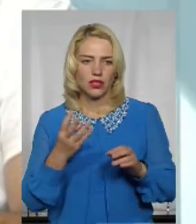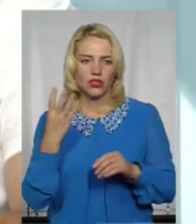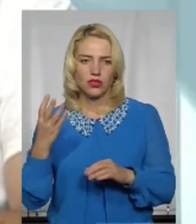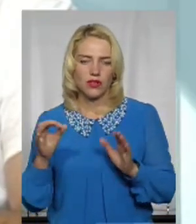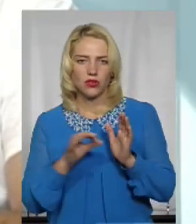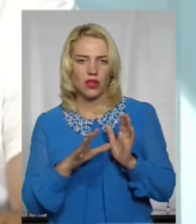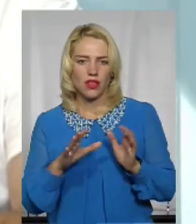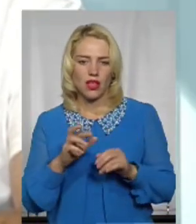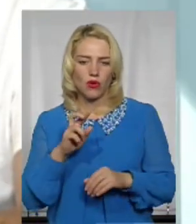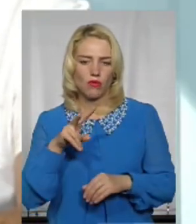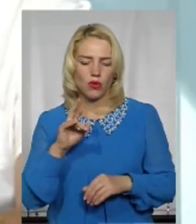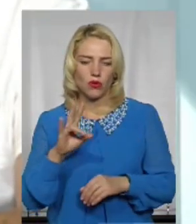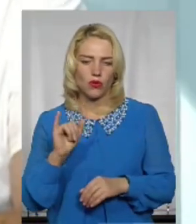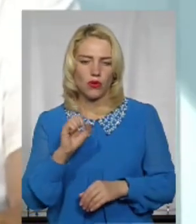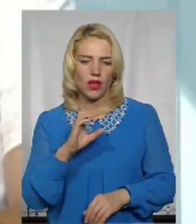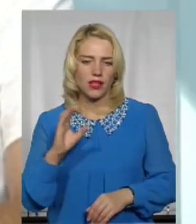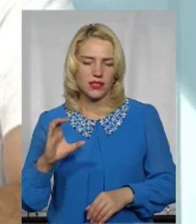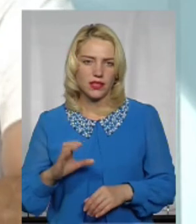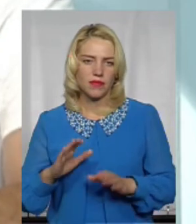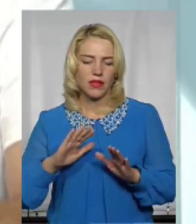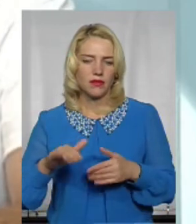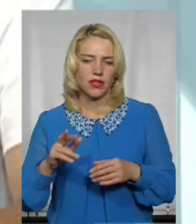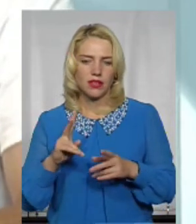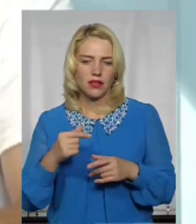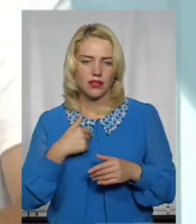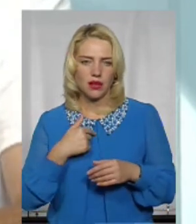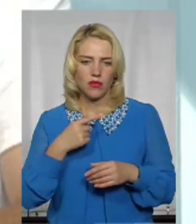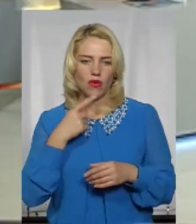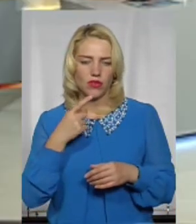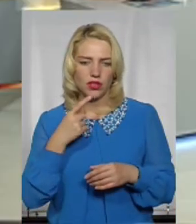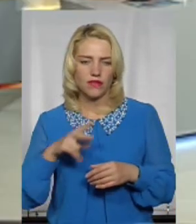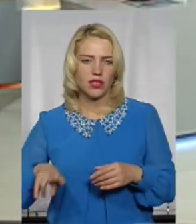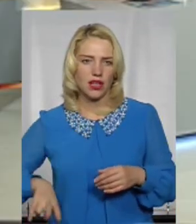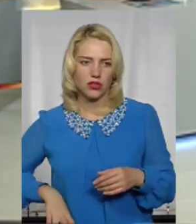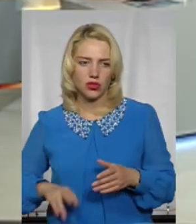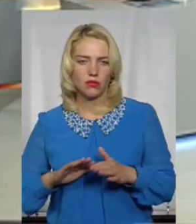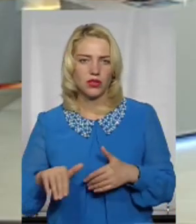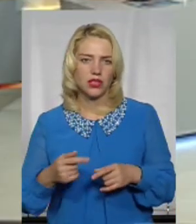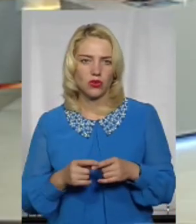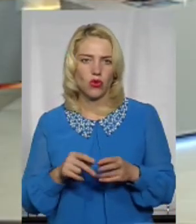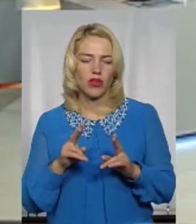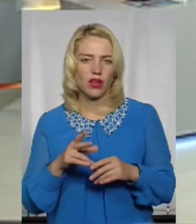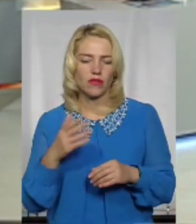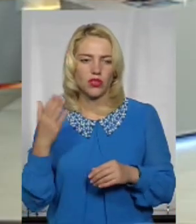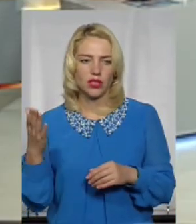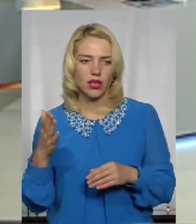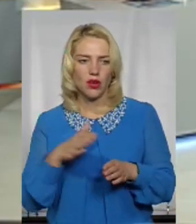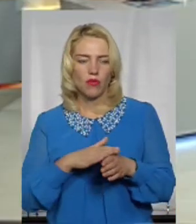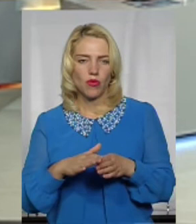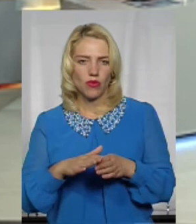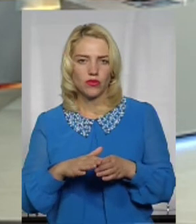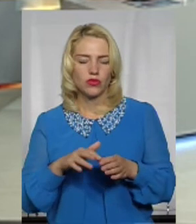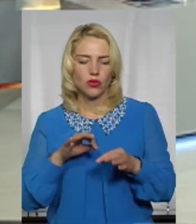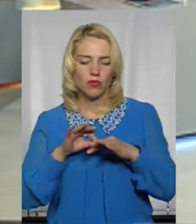енергоблоку АЕС? Після того, так як нам говорив директор, що після того, як вони повністю